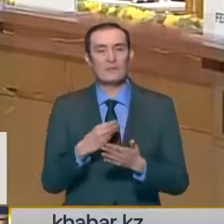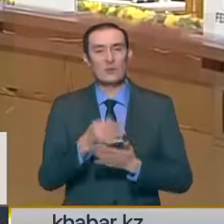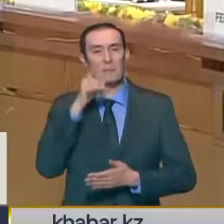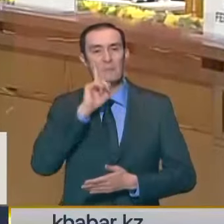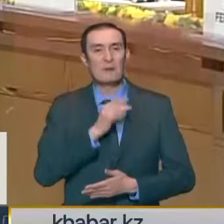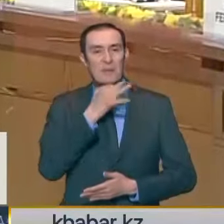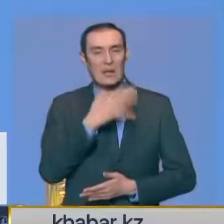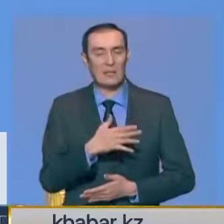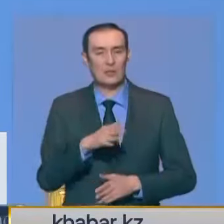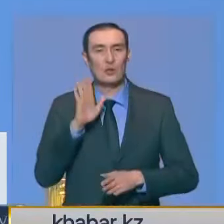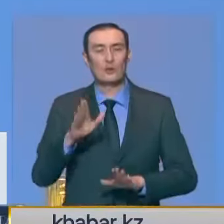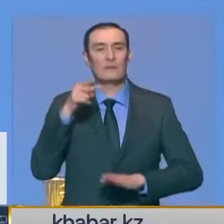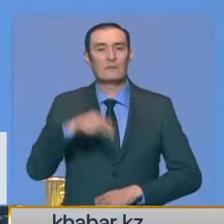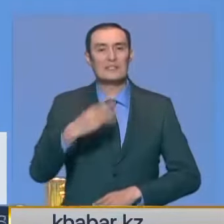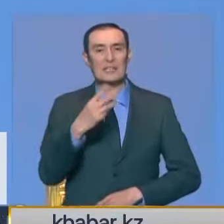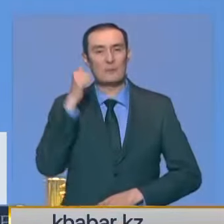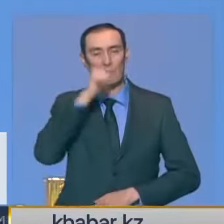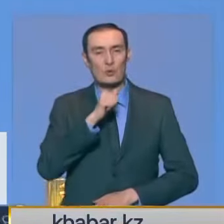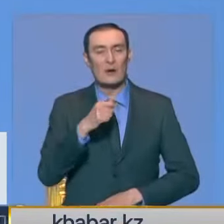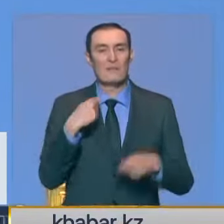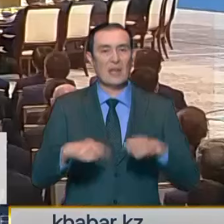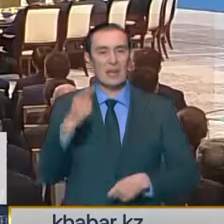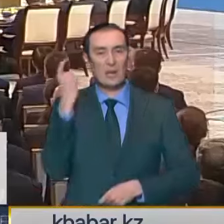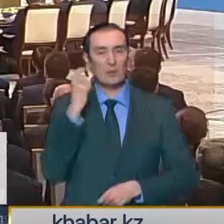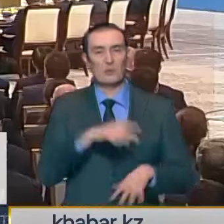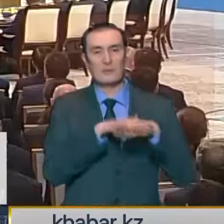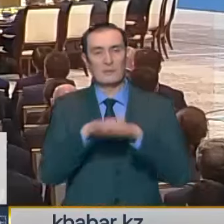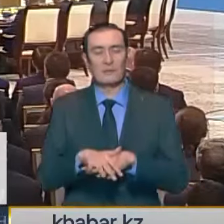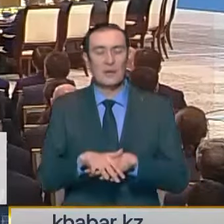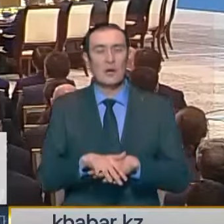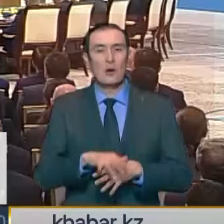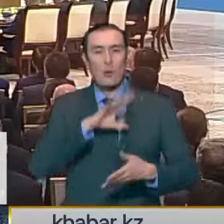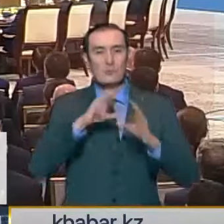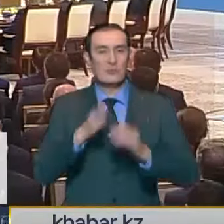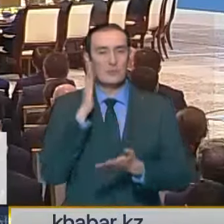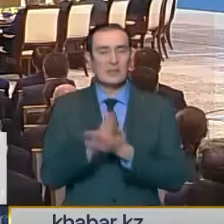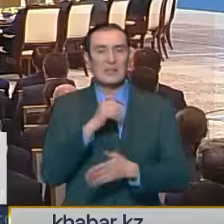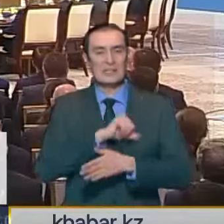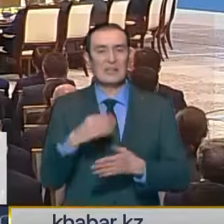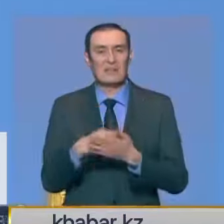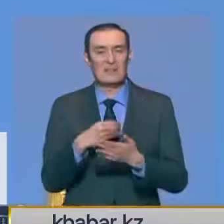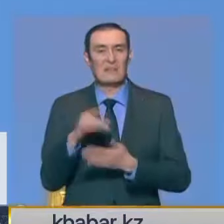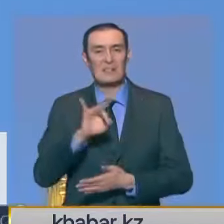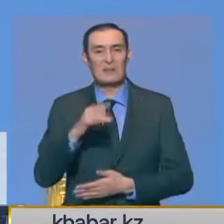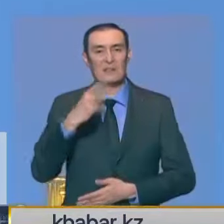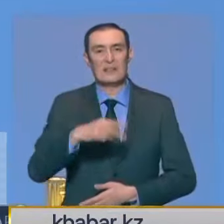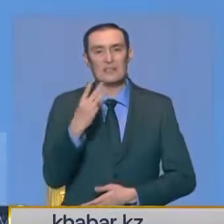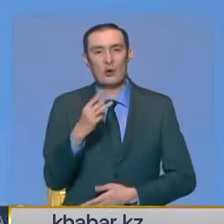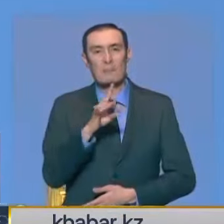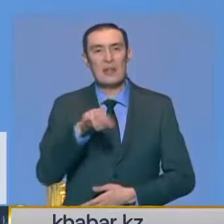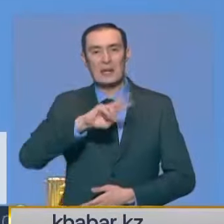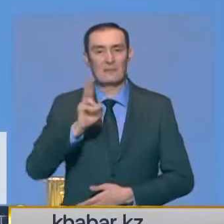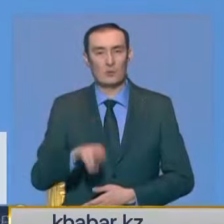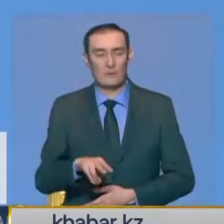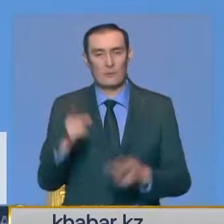привлекательности только в 2023 году в нашу экономику был зафиксирован валовый приток прямых иностранных инвестиций в размере более 23 млрд